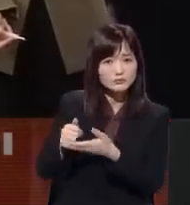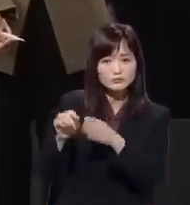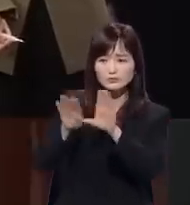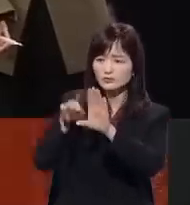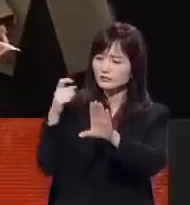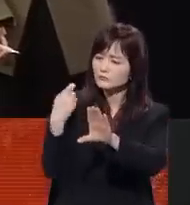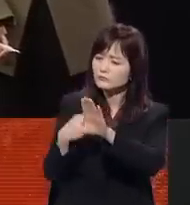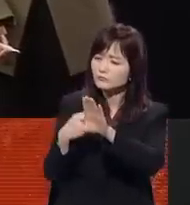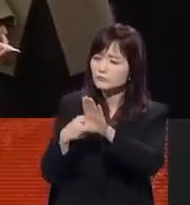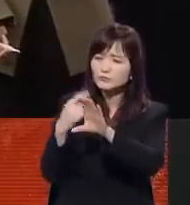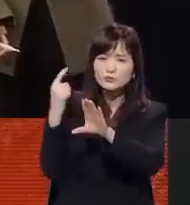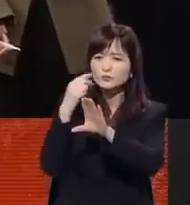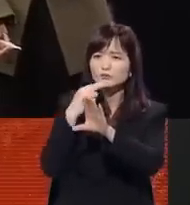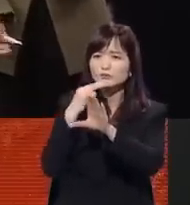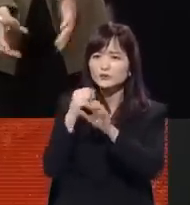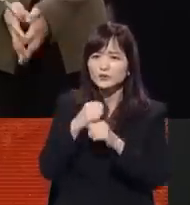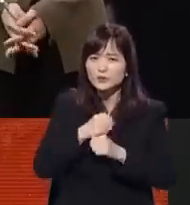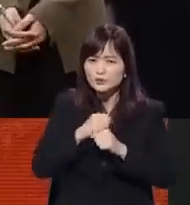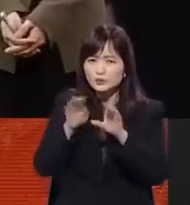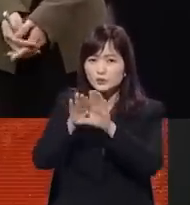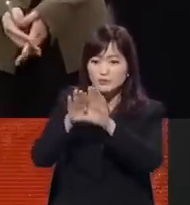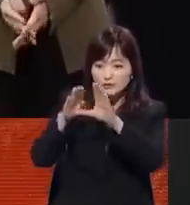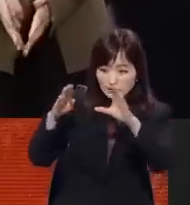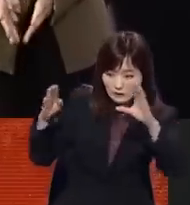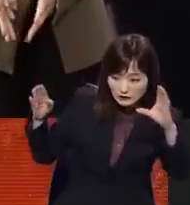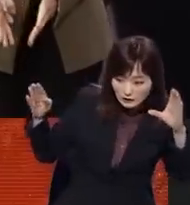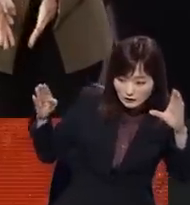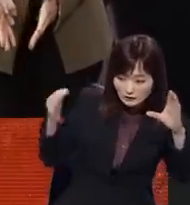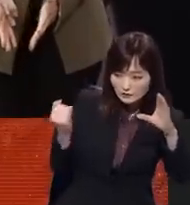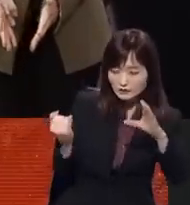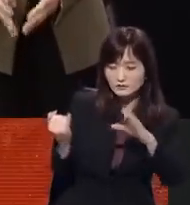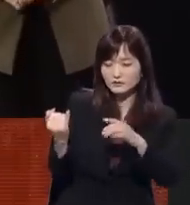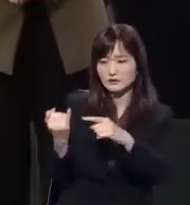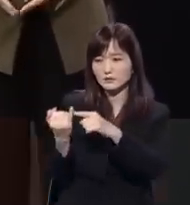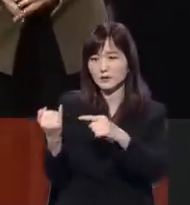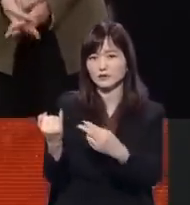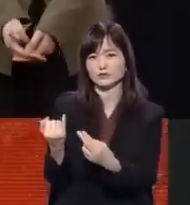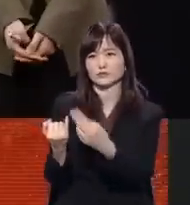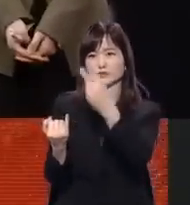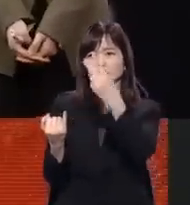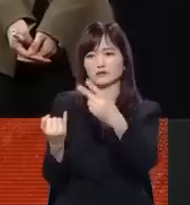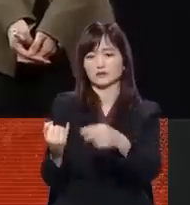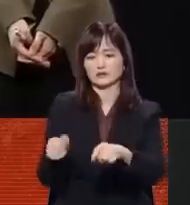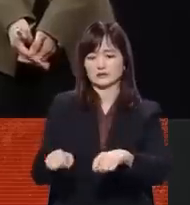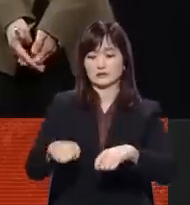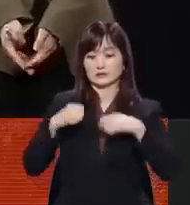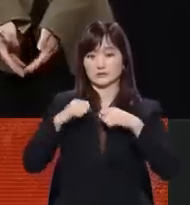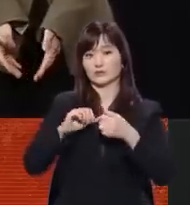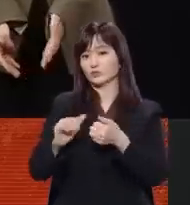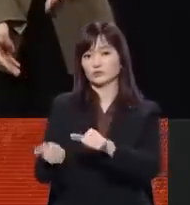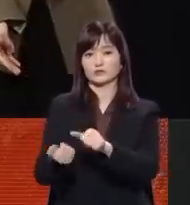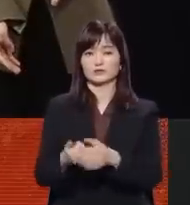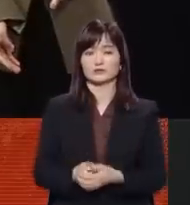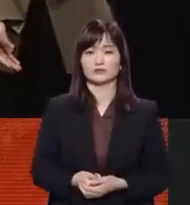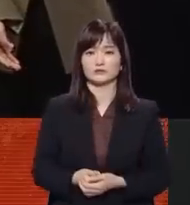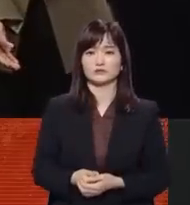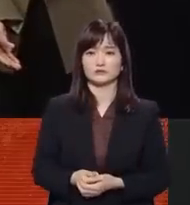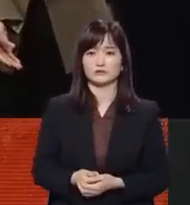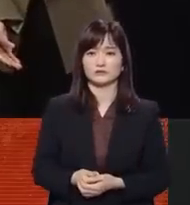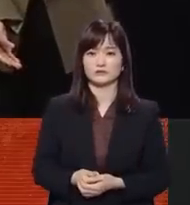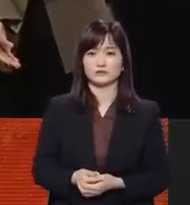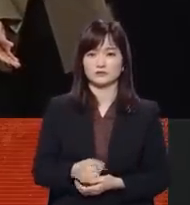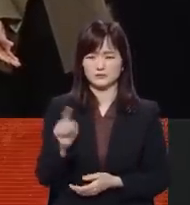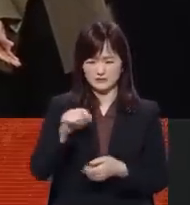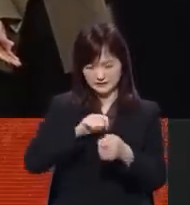응답이 없고 조심스럽게 문을 여니 한 여성이 반 나체로 이불을 덮고 숨져 있습니다 그리고 옆에 놓인